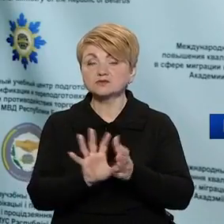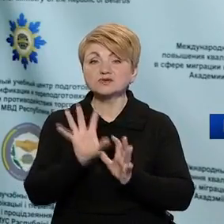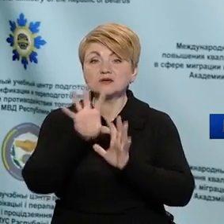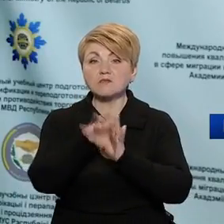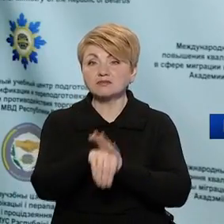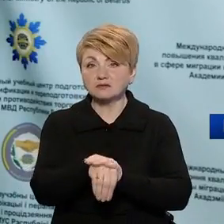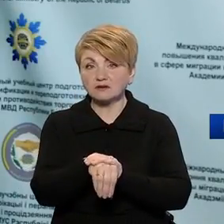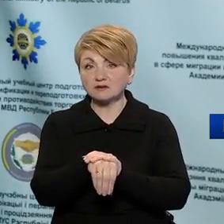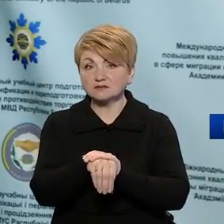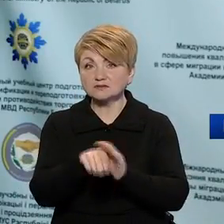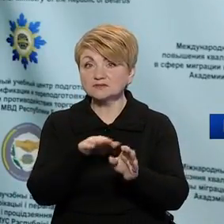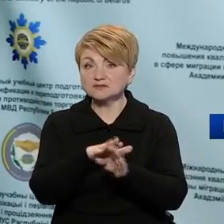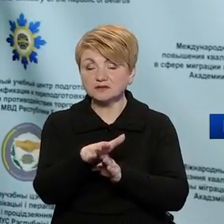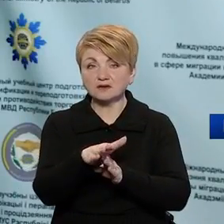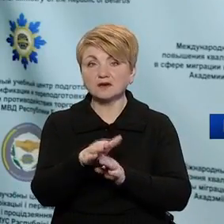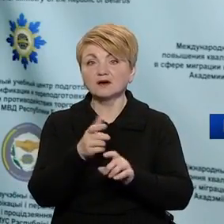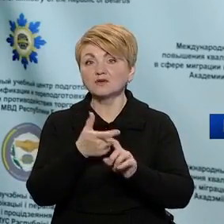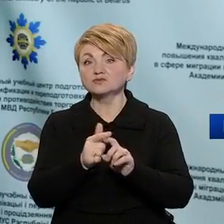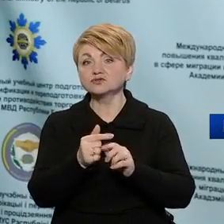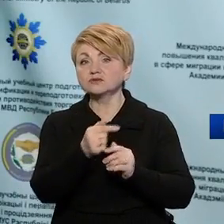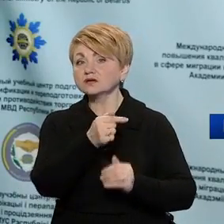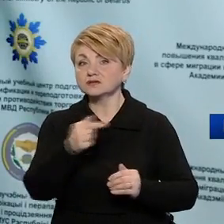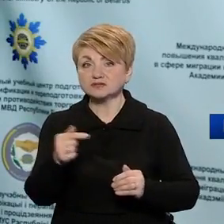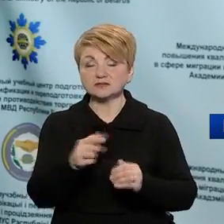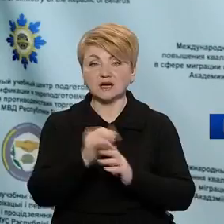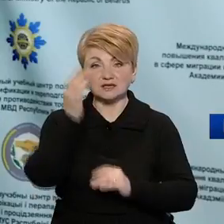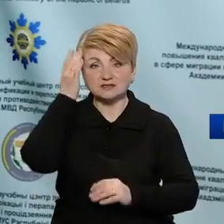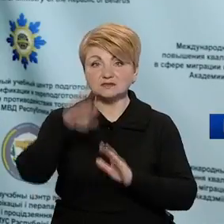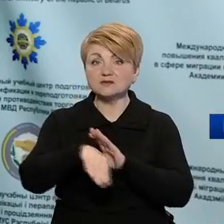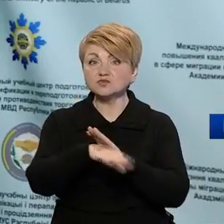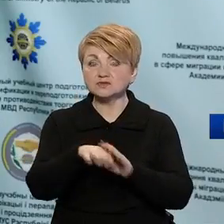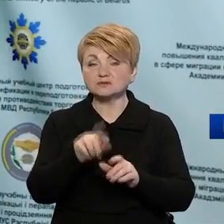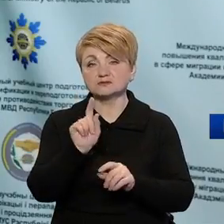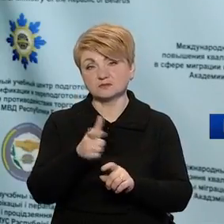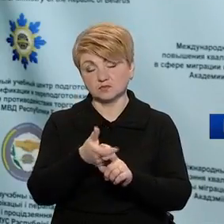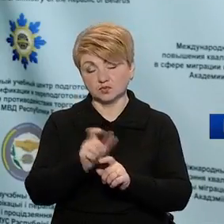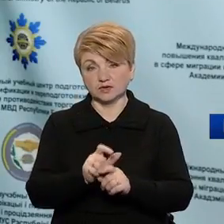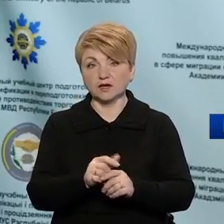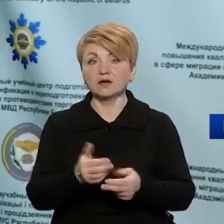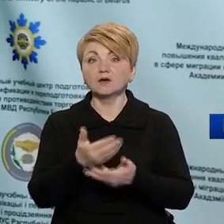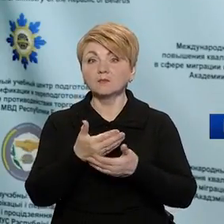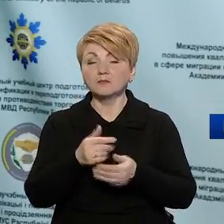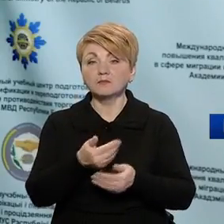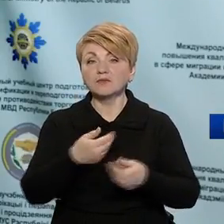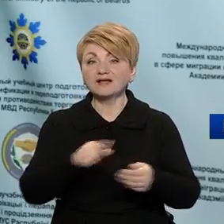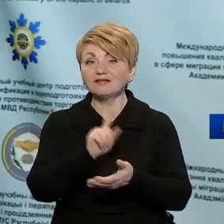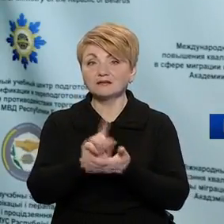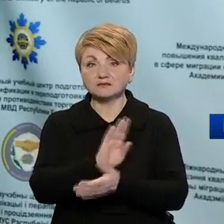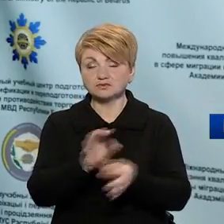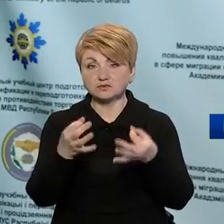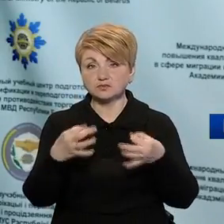ну чем-то неприглядным идеологический вакуум тем более поэтому мы должны не допустить